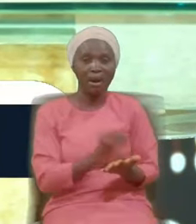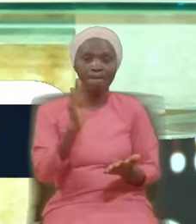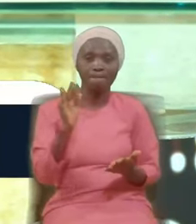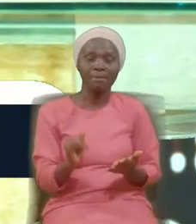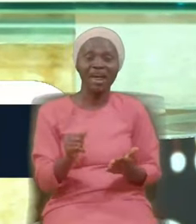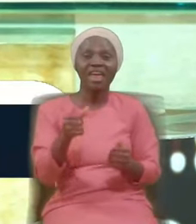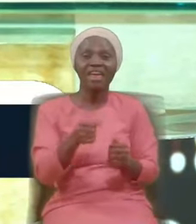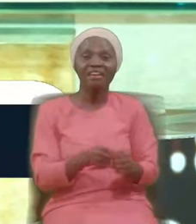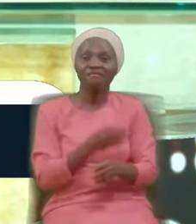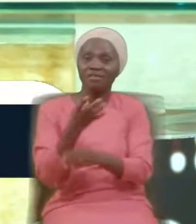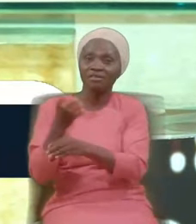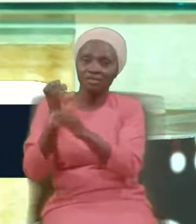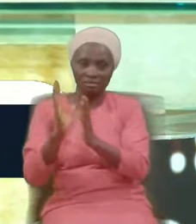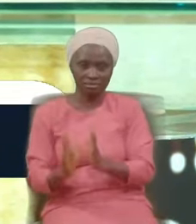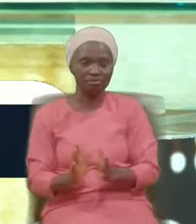chaque suppliant.